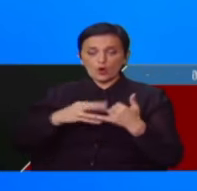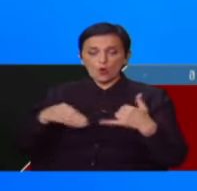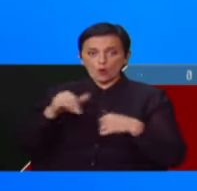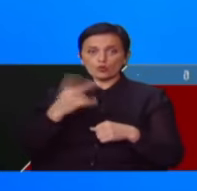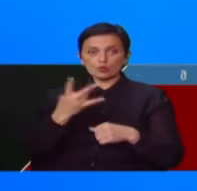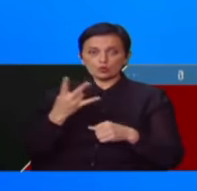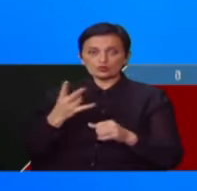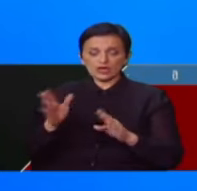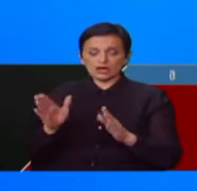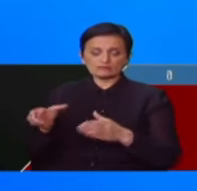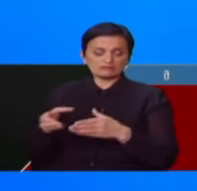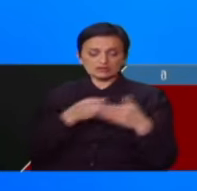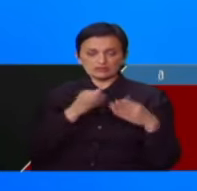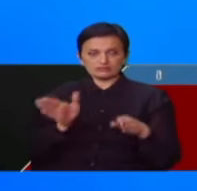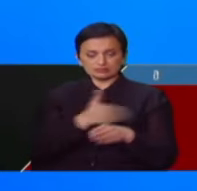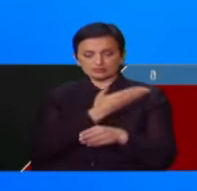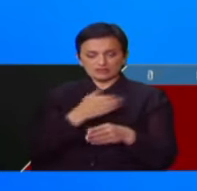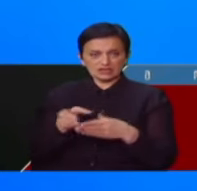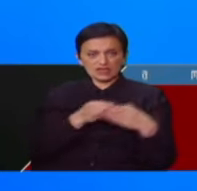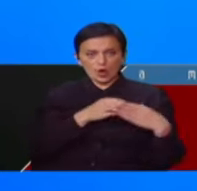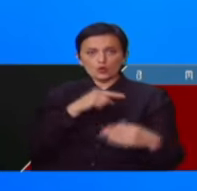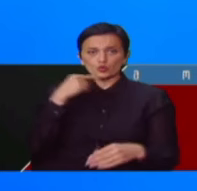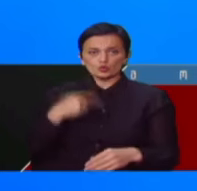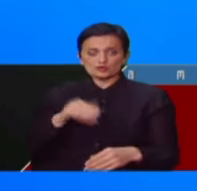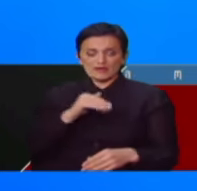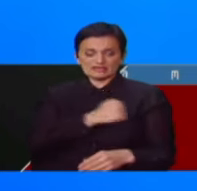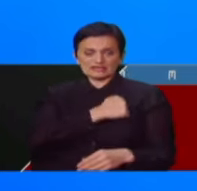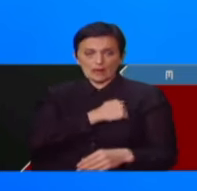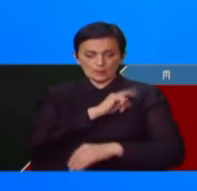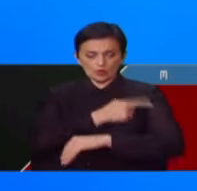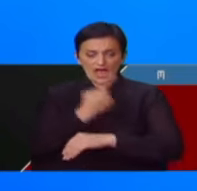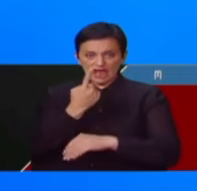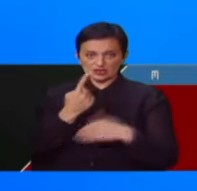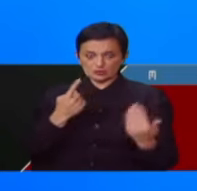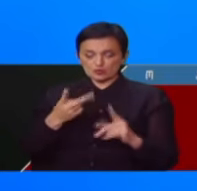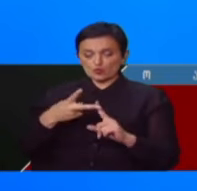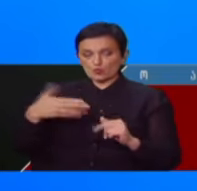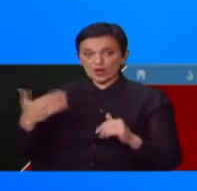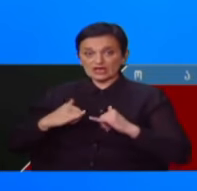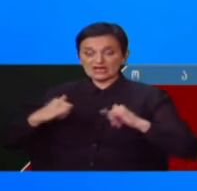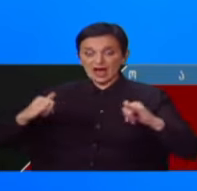უნდა იყოს გაყვანილი რუსეთის ფედერაციის სამხედრო ძალები. ეს ერთი მხრივ. მეორე მხრივ, რაც შეეხება